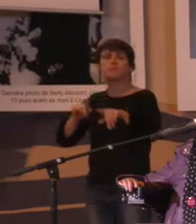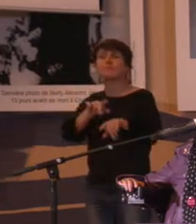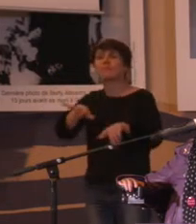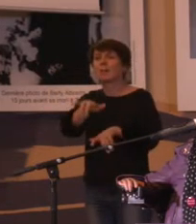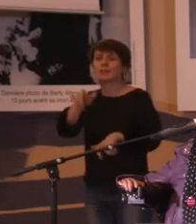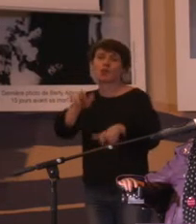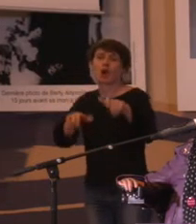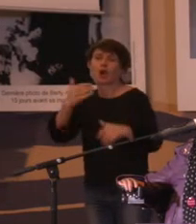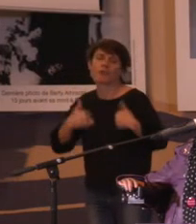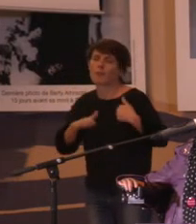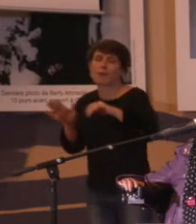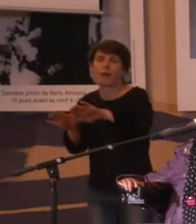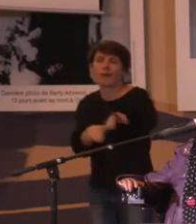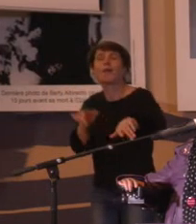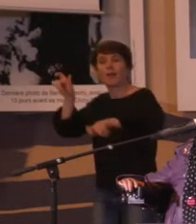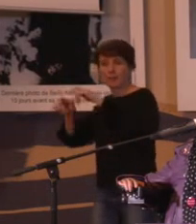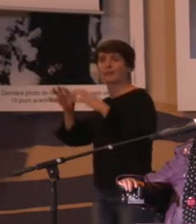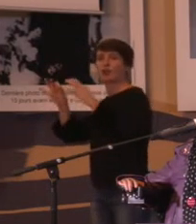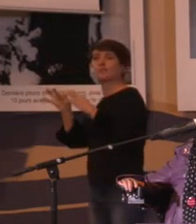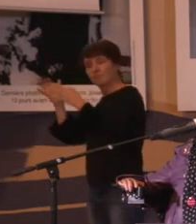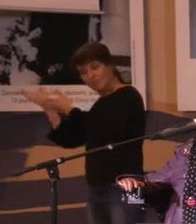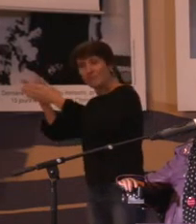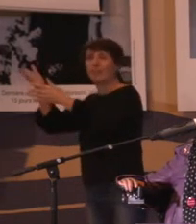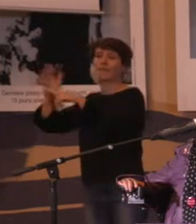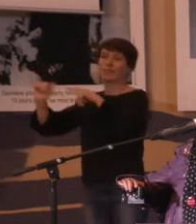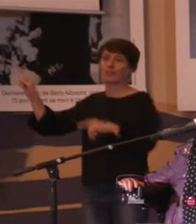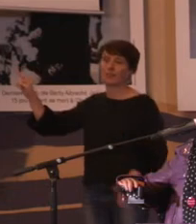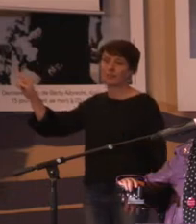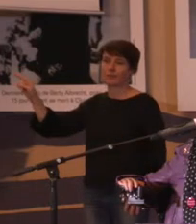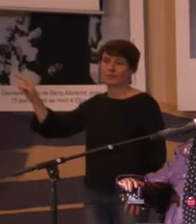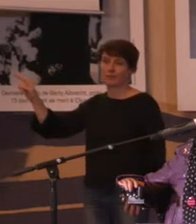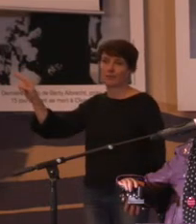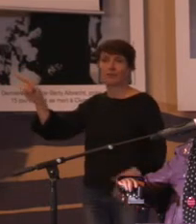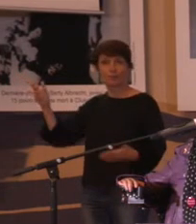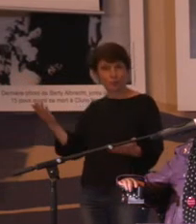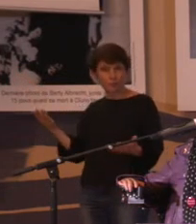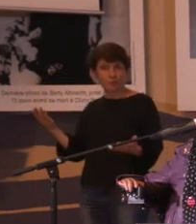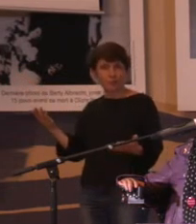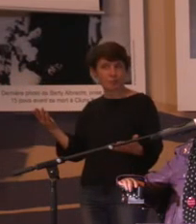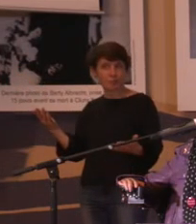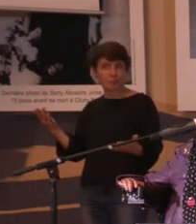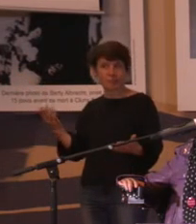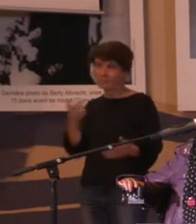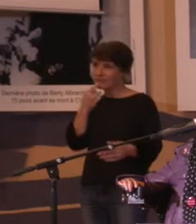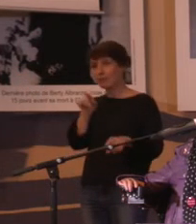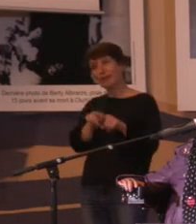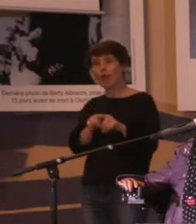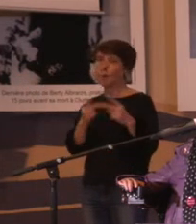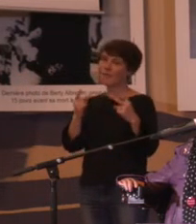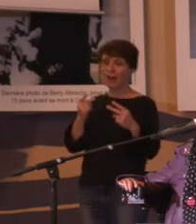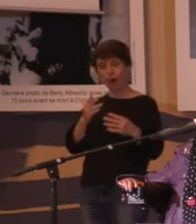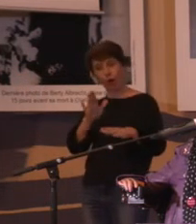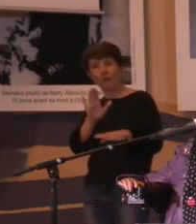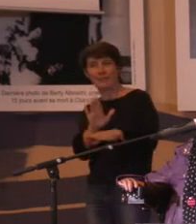par des personnes valides. Alors ça, vous voyez, ce schéma entre un témoignage et puis une parole